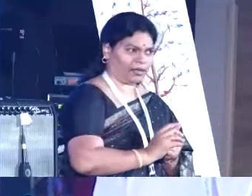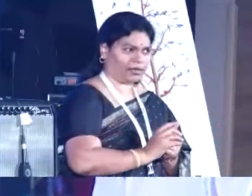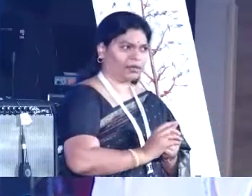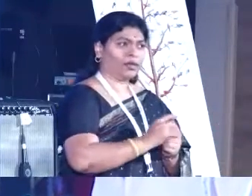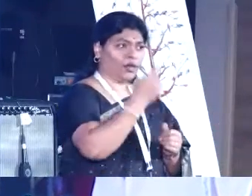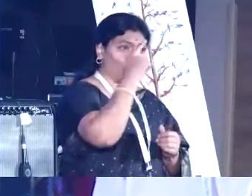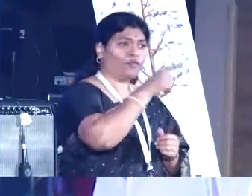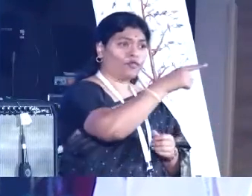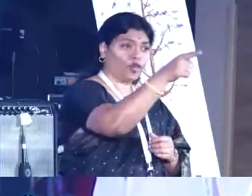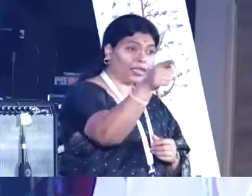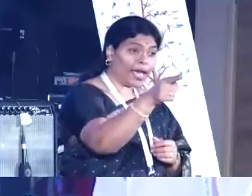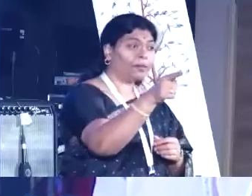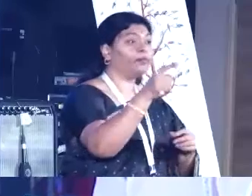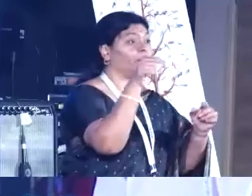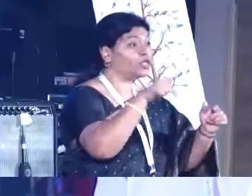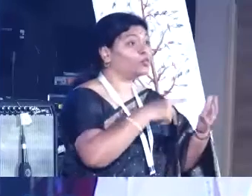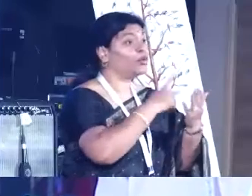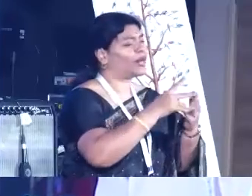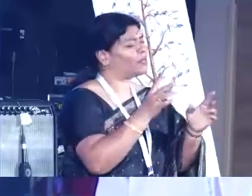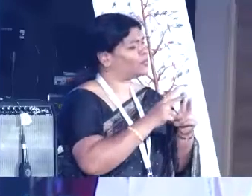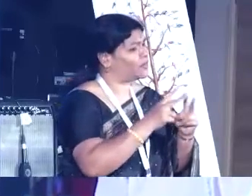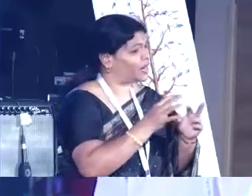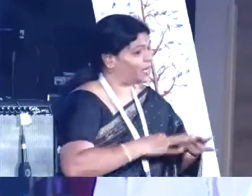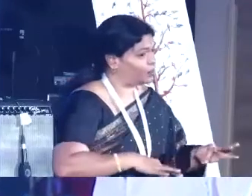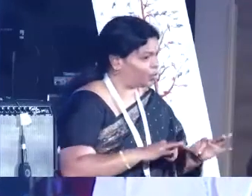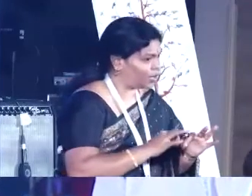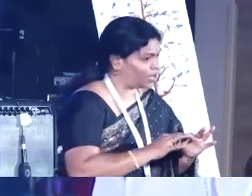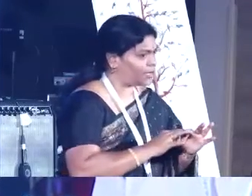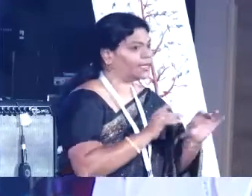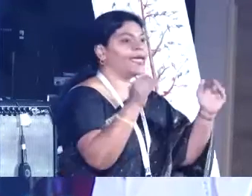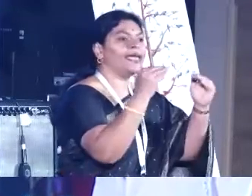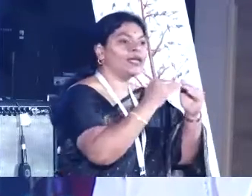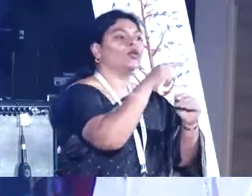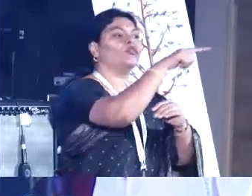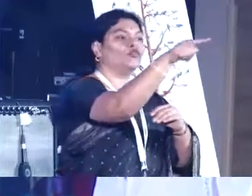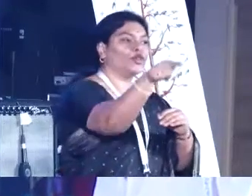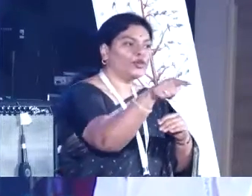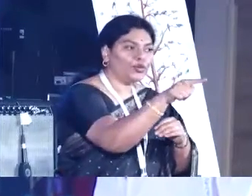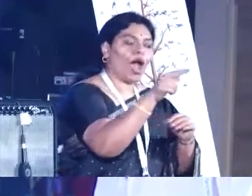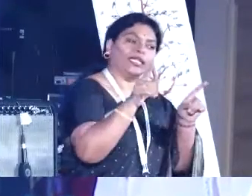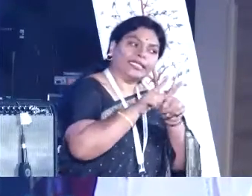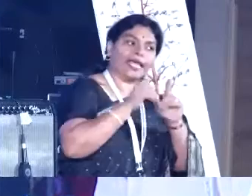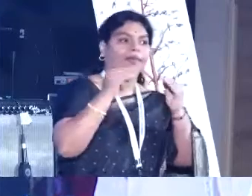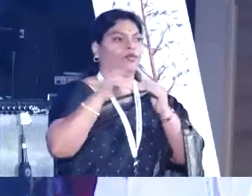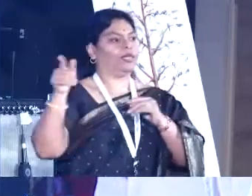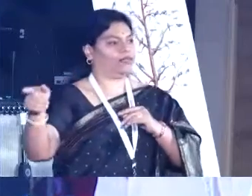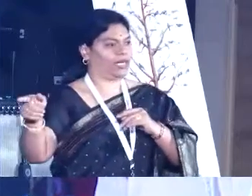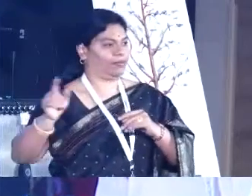तो उनके लिए भी ये कार्यक्रम उतना ही ज़रूरी होता है जितना कि आप सबके लिए।